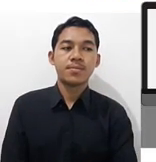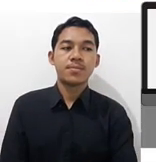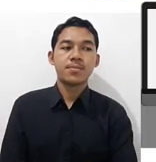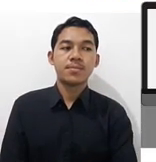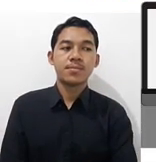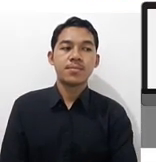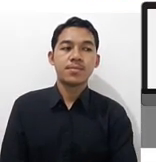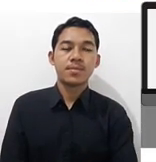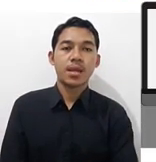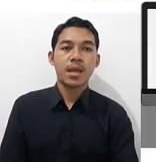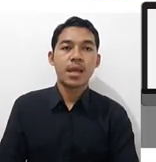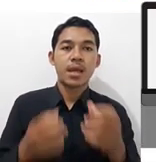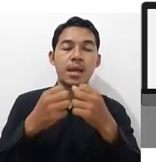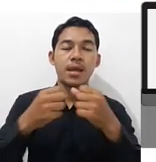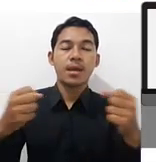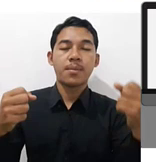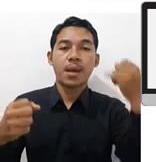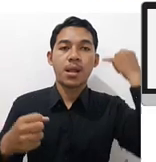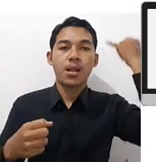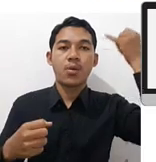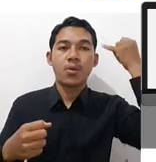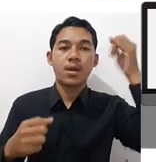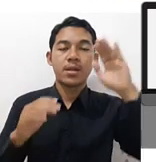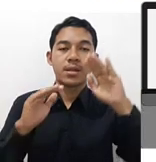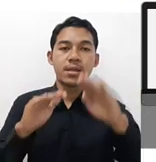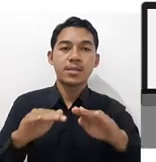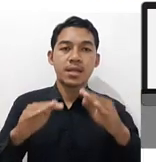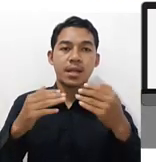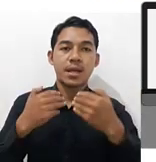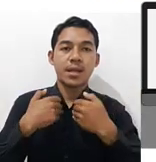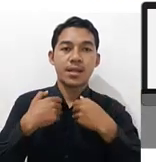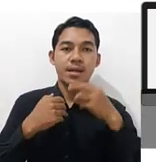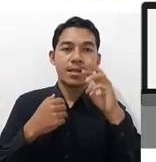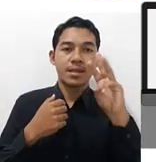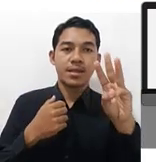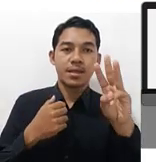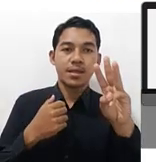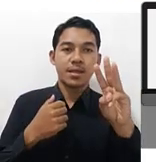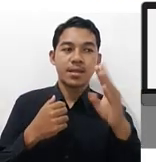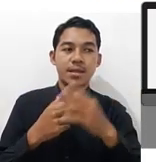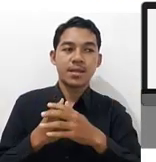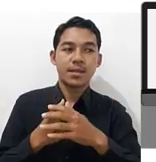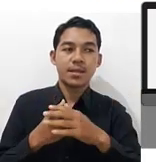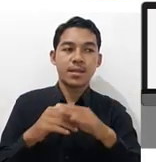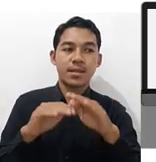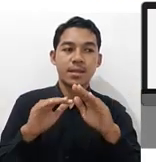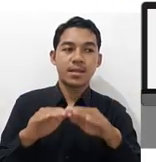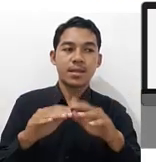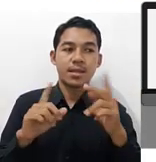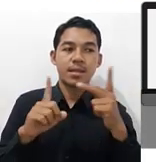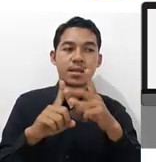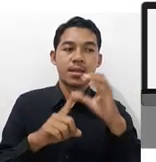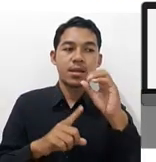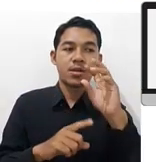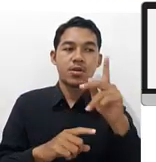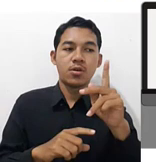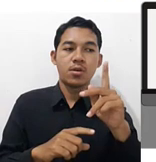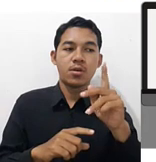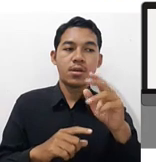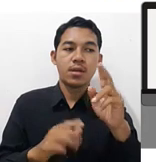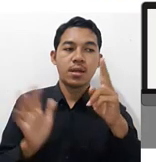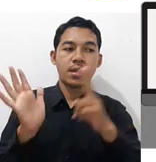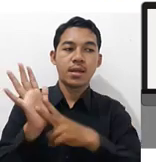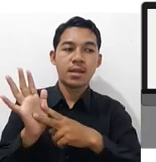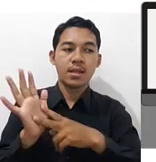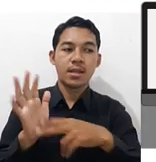Nah, gerbang logika dasar itu ada 3. Nah, bisa dilihat di sini, itu ada gerbang logika OR, AND, dan NOT. Nah,